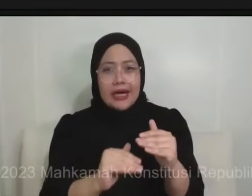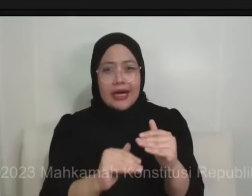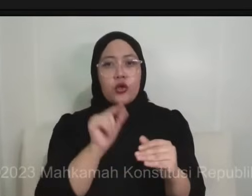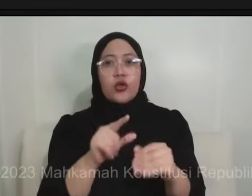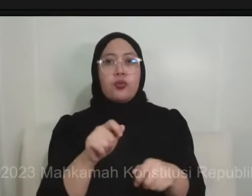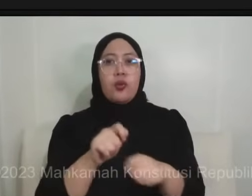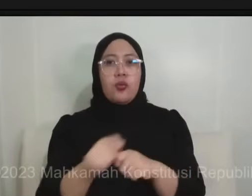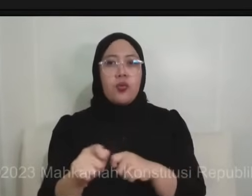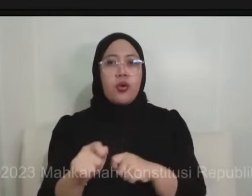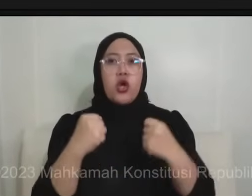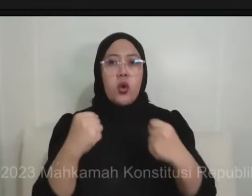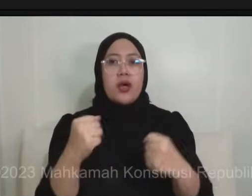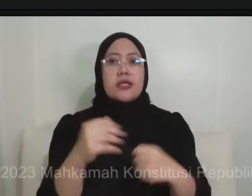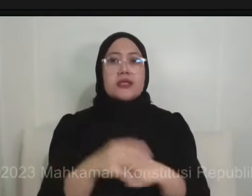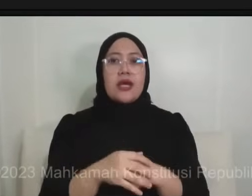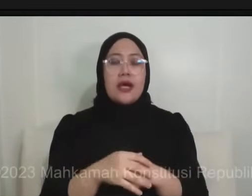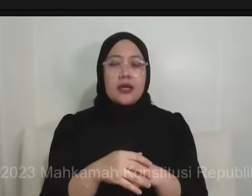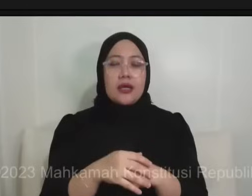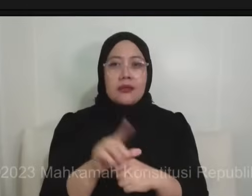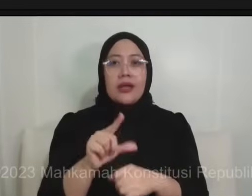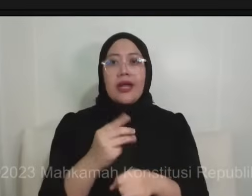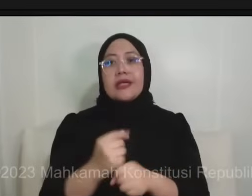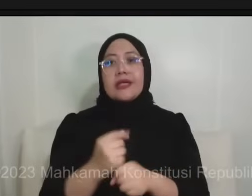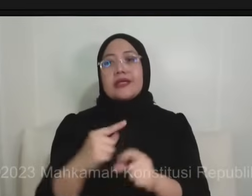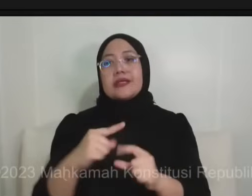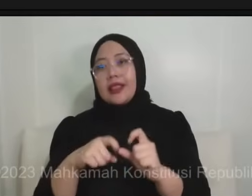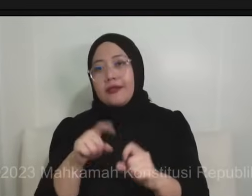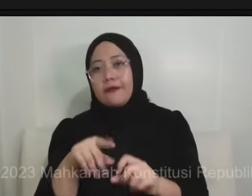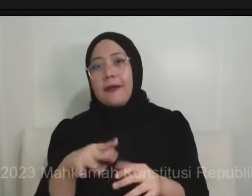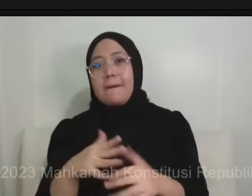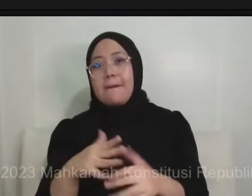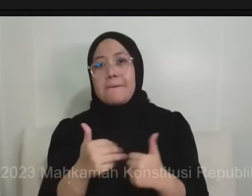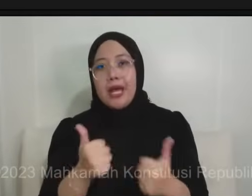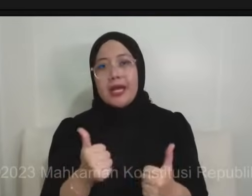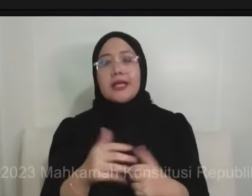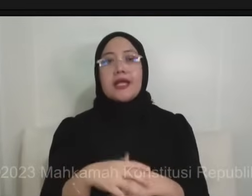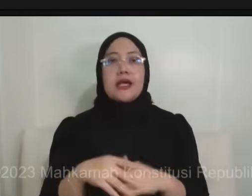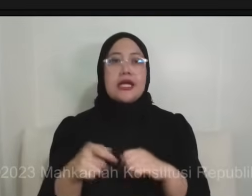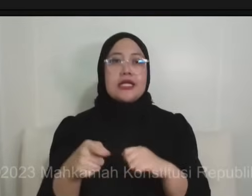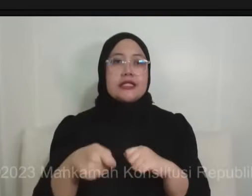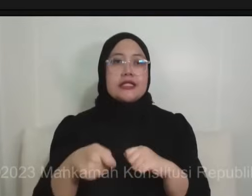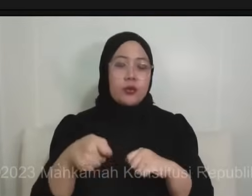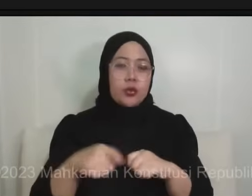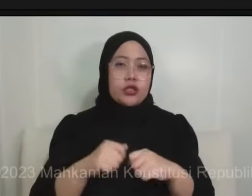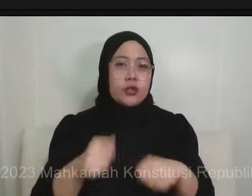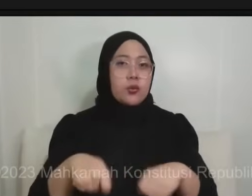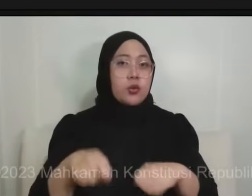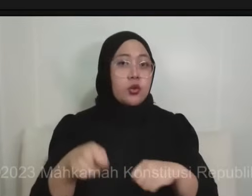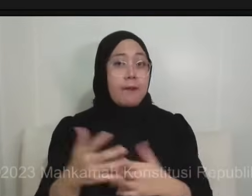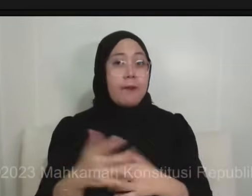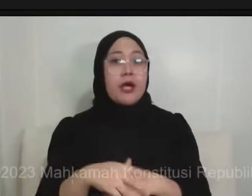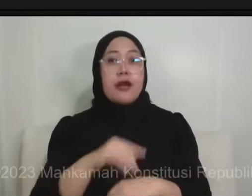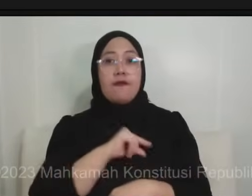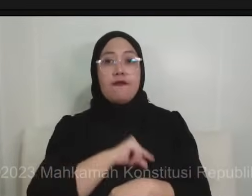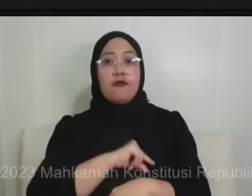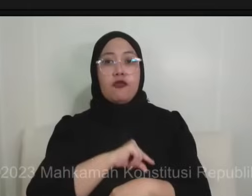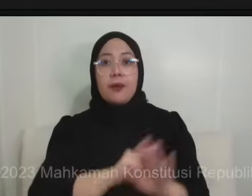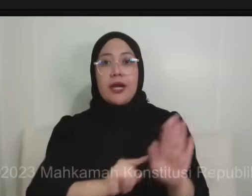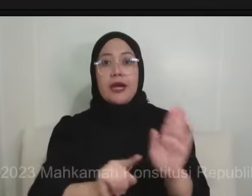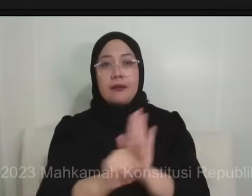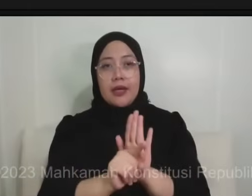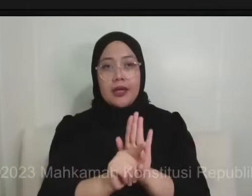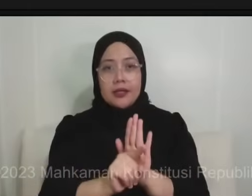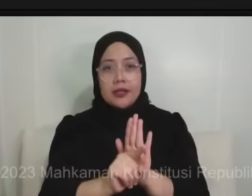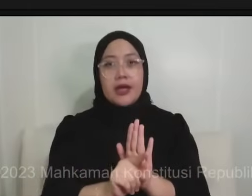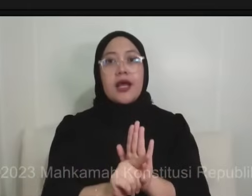terselenggaranya kekuasaan legislatif yang baik dan konsusional yakni fungsi representasi parlemen sebagai salah satu